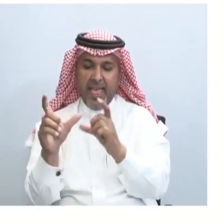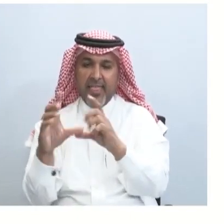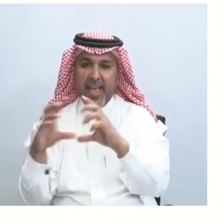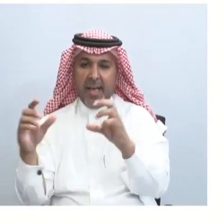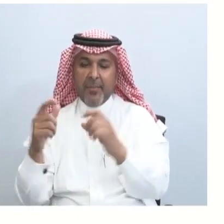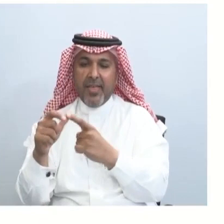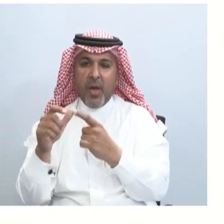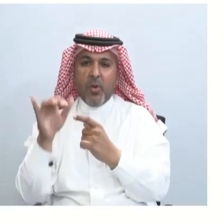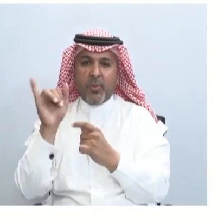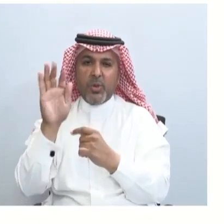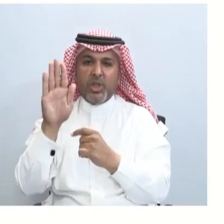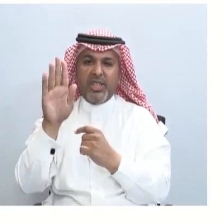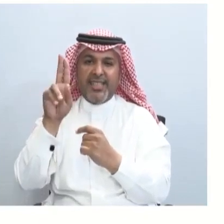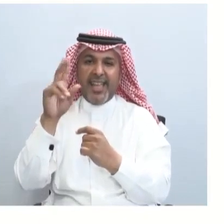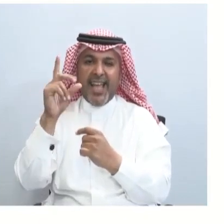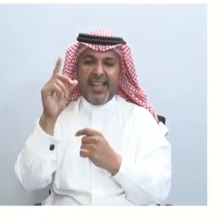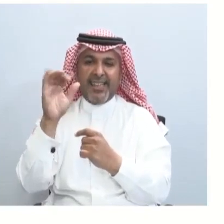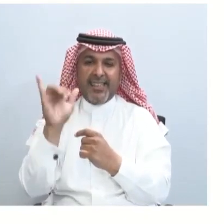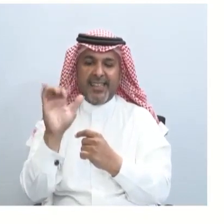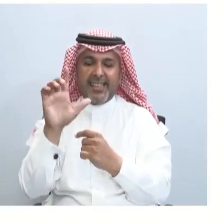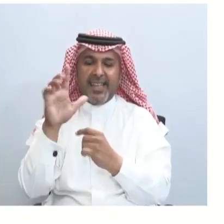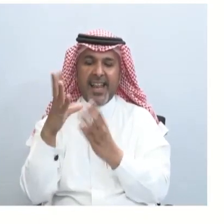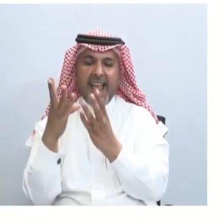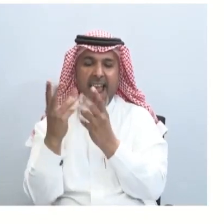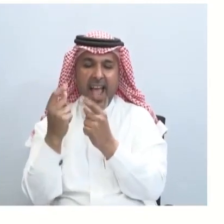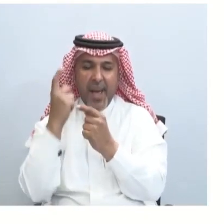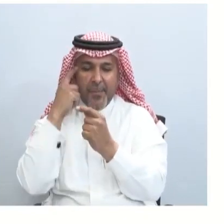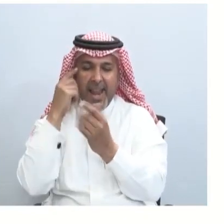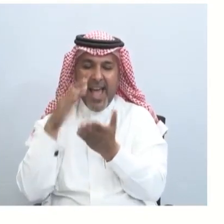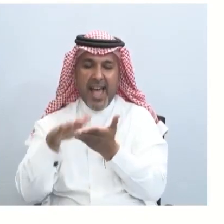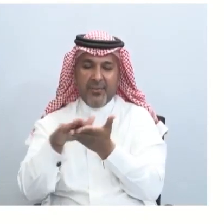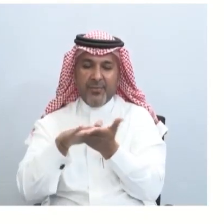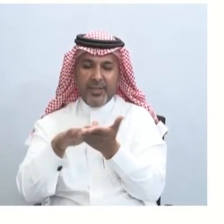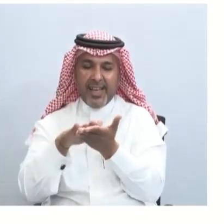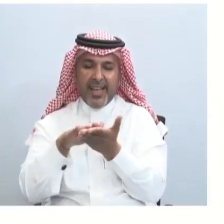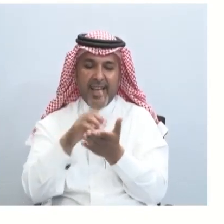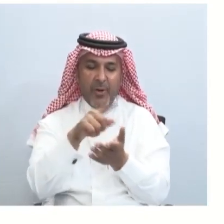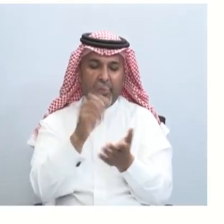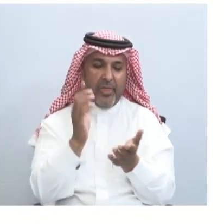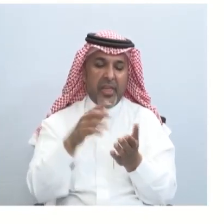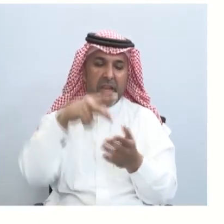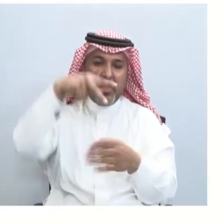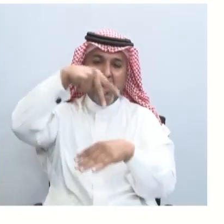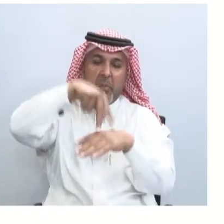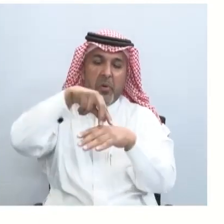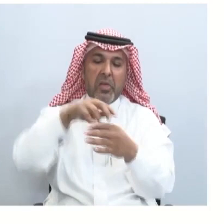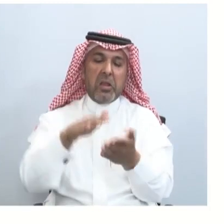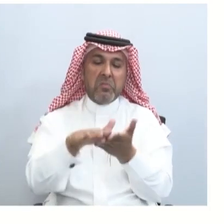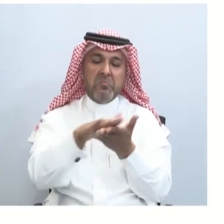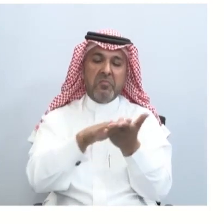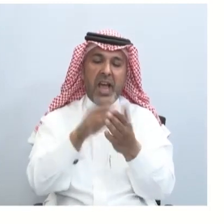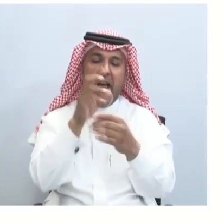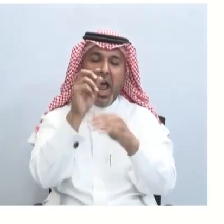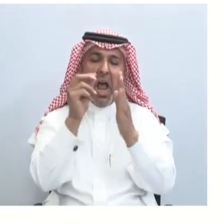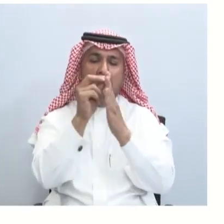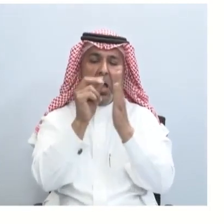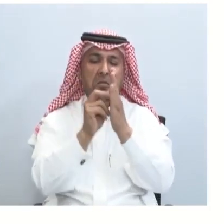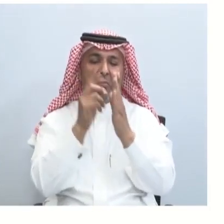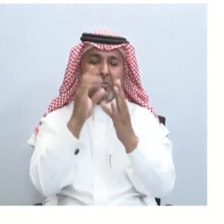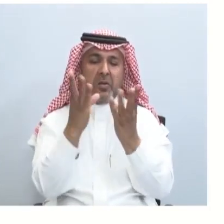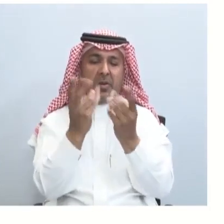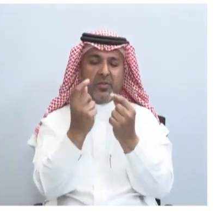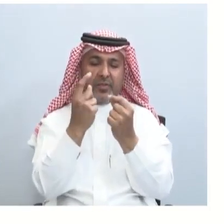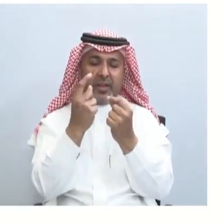نستطيع ان نحسب مساحته وكذلك مثلث نستطيع ان نحسب مساحته ومن ثم نجمع هاتين مساحتين لكي